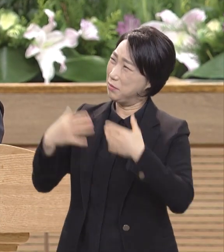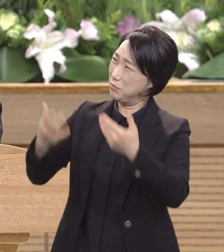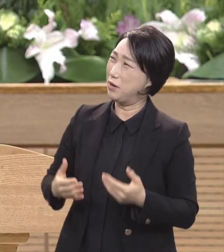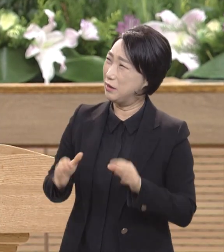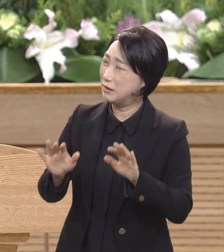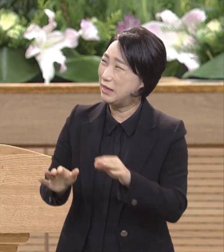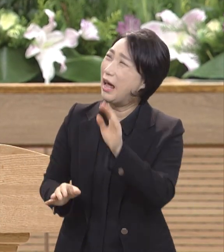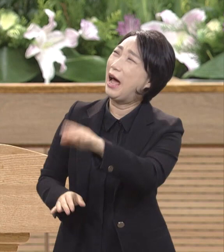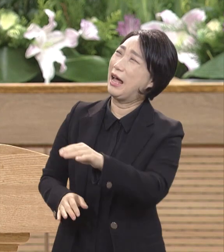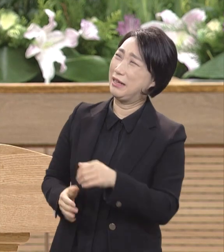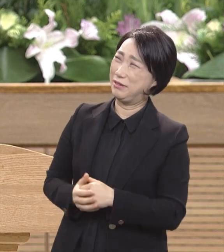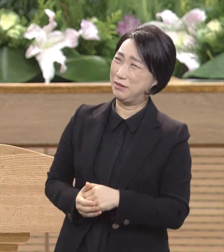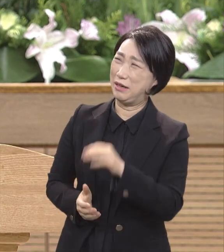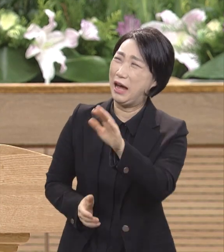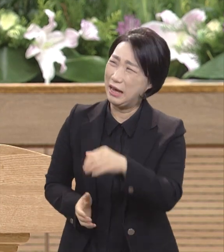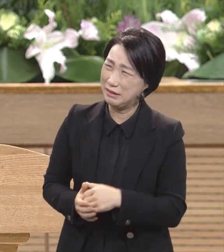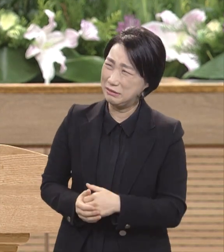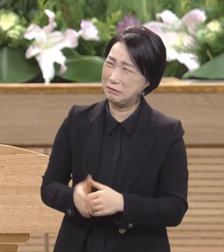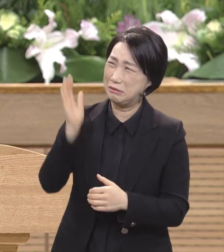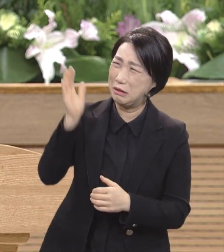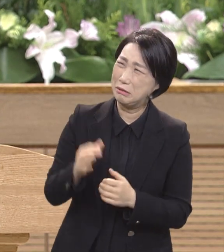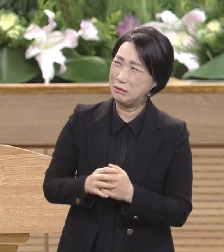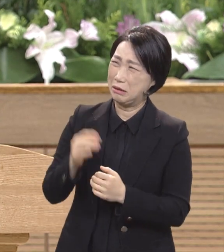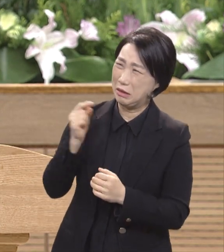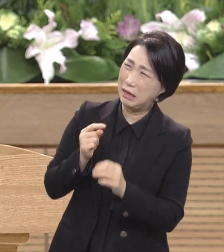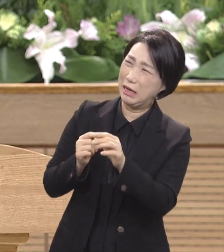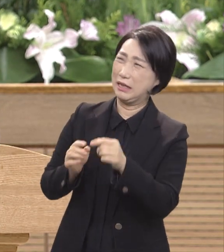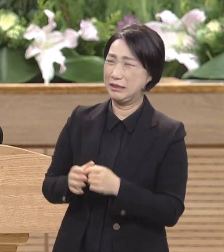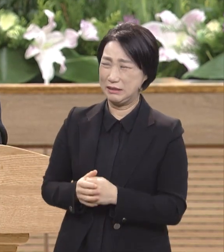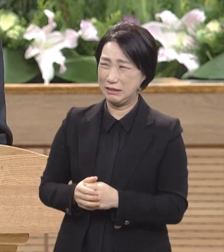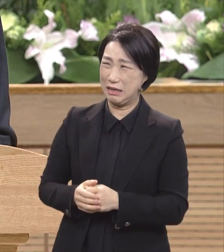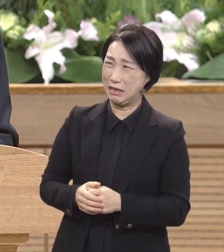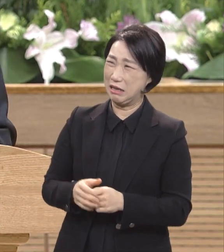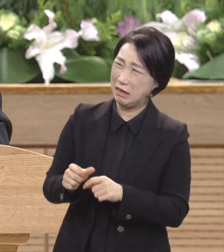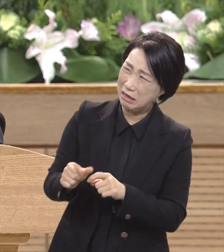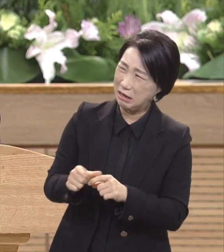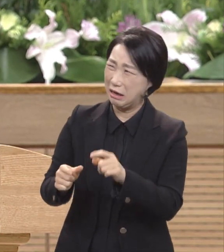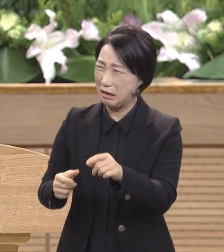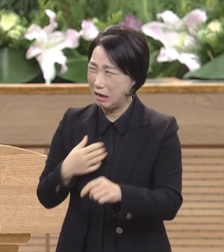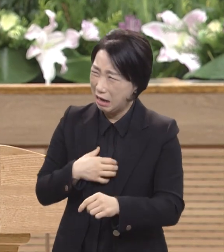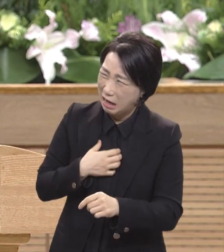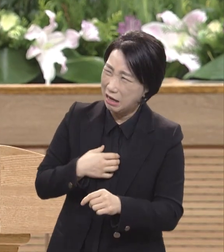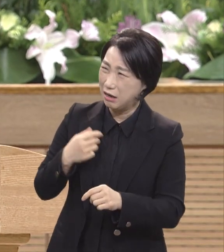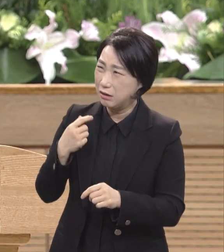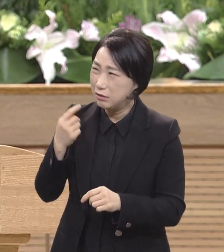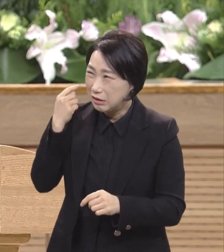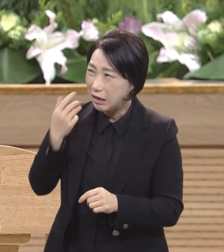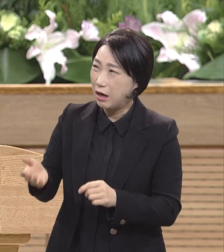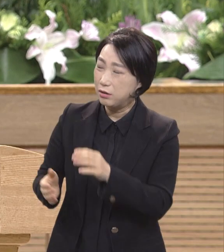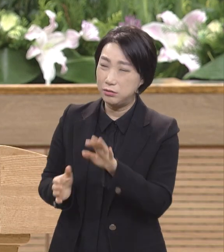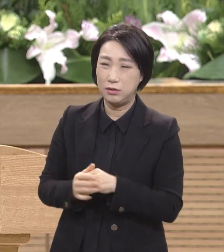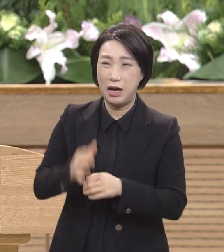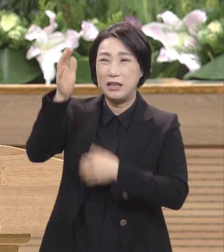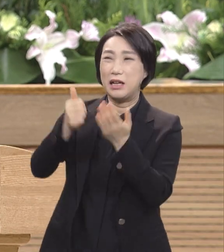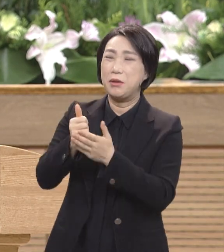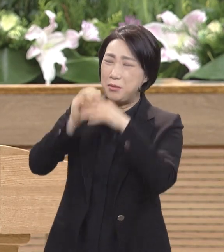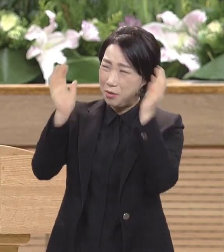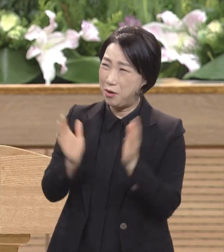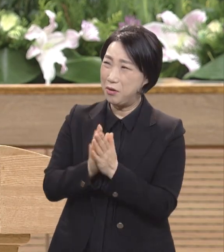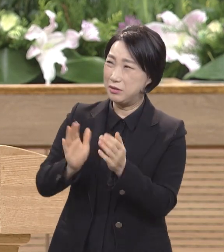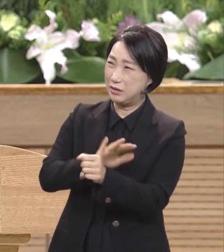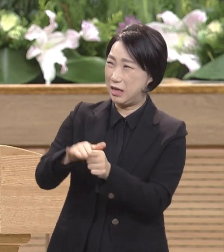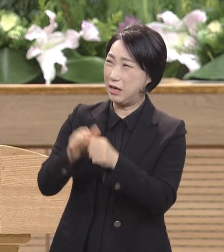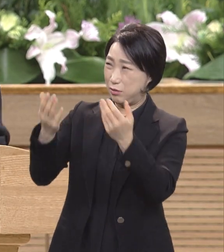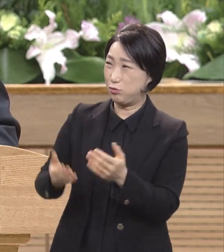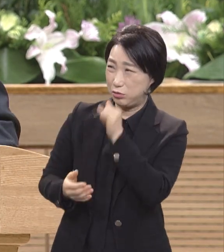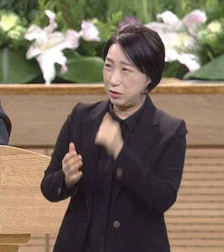분인데 와 그렇게 말이야 그런 걸 가지고 고민하고 그러고 사냐? 응? 하나님은 다